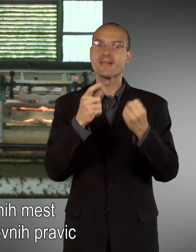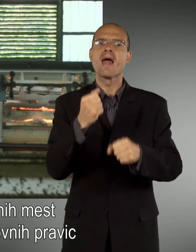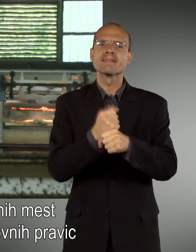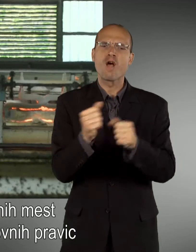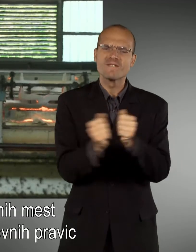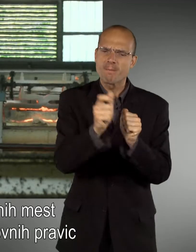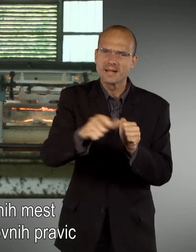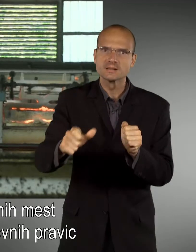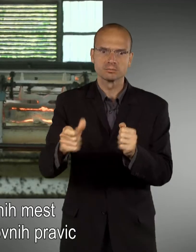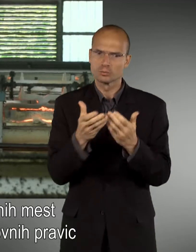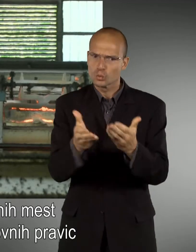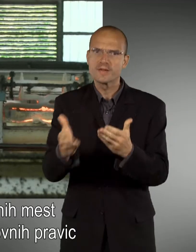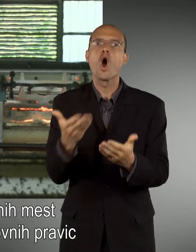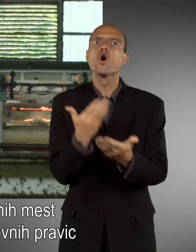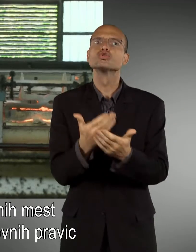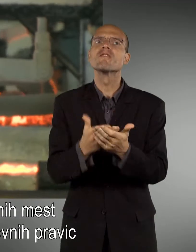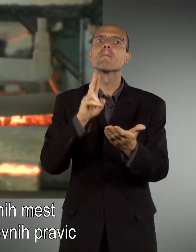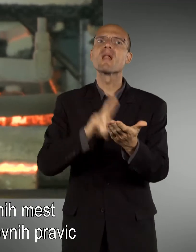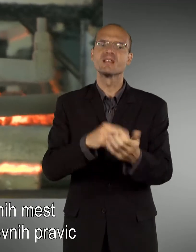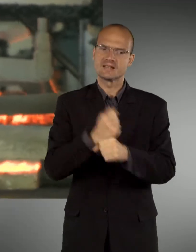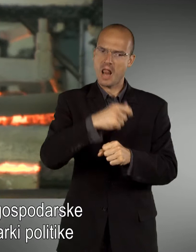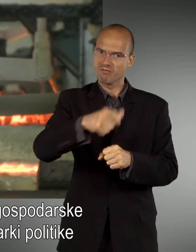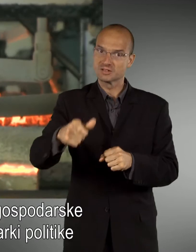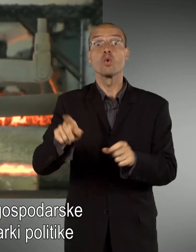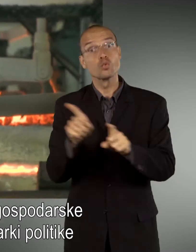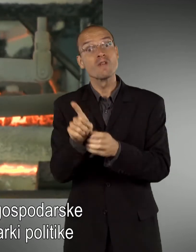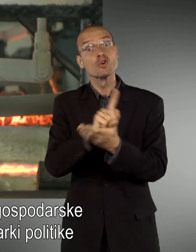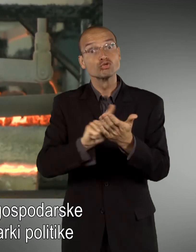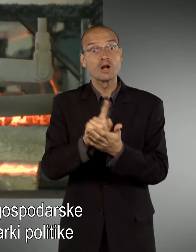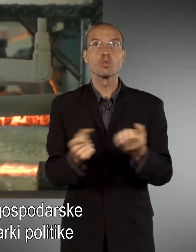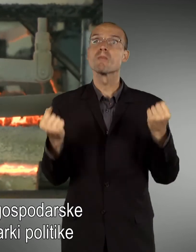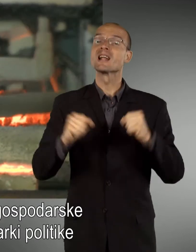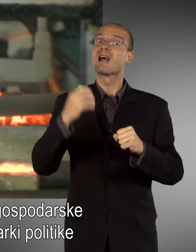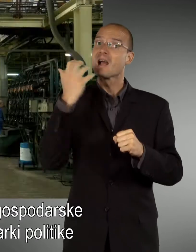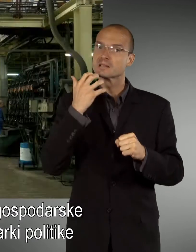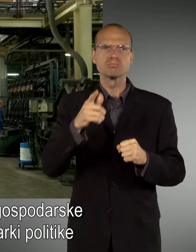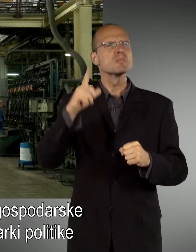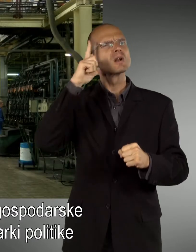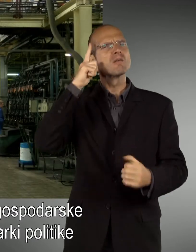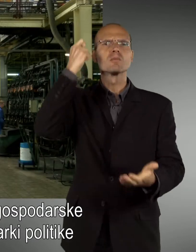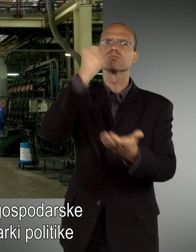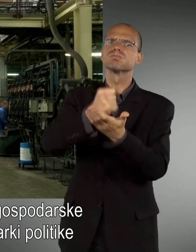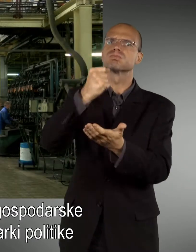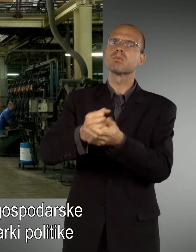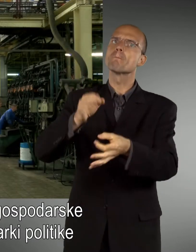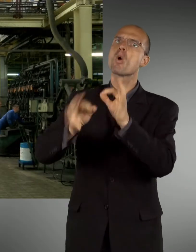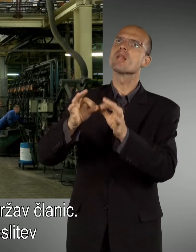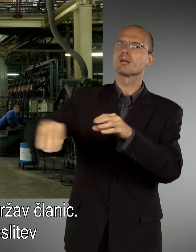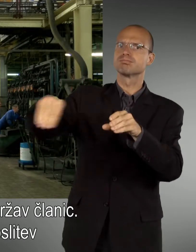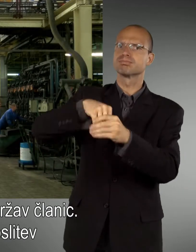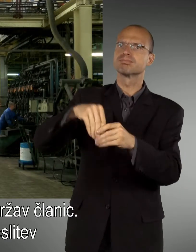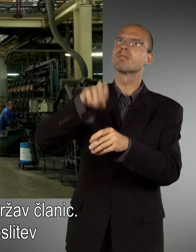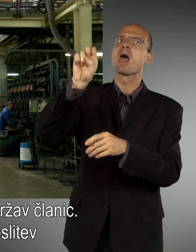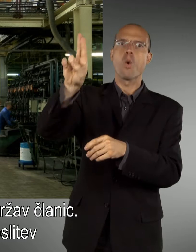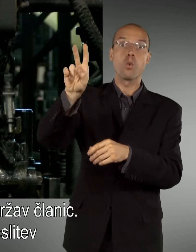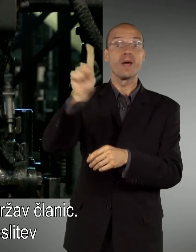Ustvarjanje delovnih mest in zagotavljanje osnovnih pravic delavcev tudi v času gospodarske krize so glavni poudarki politike